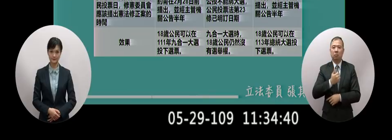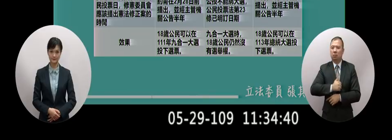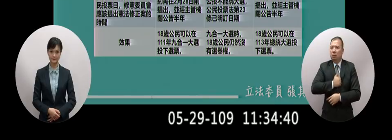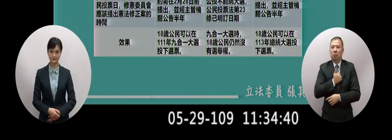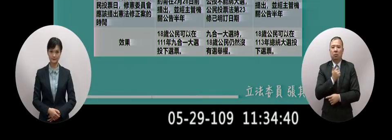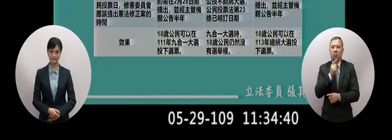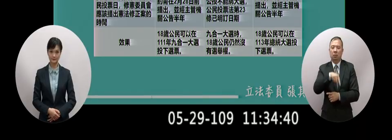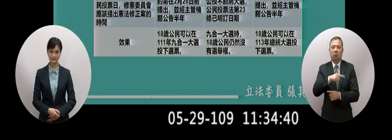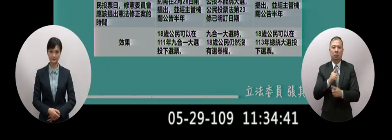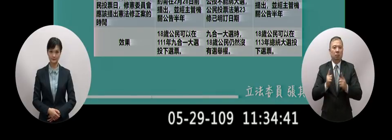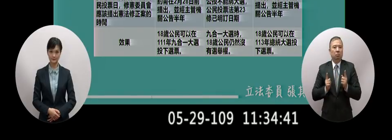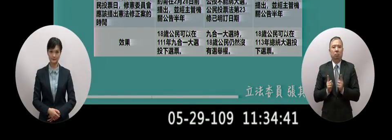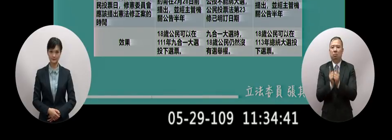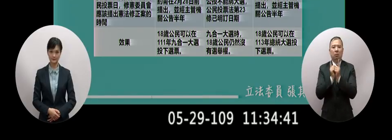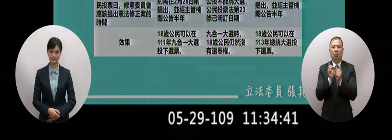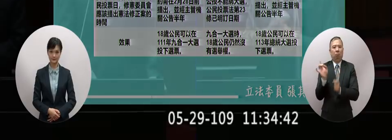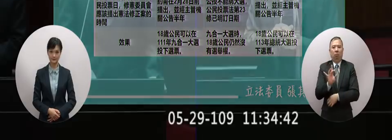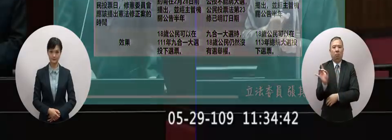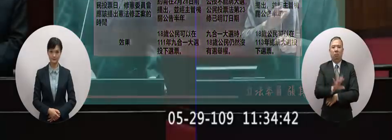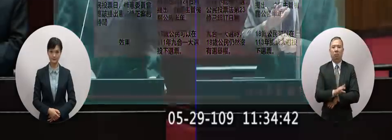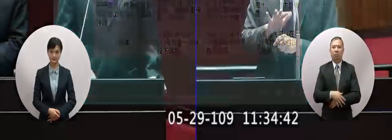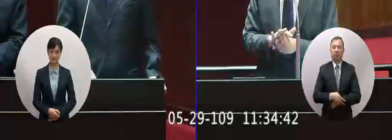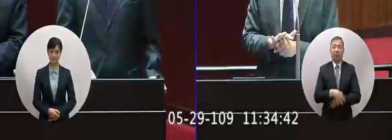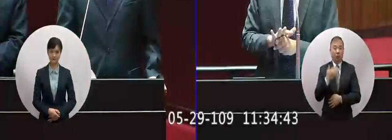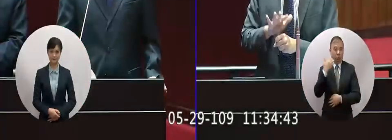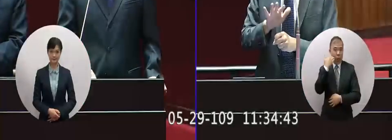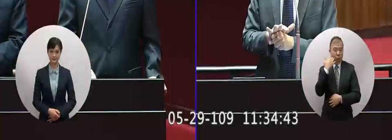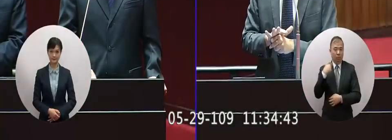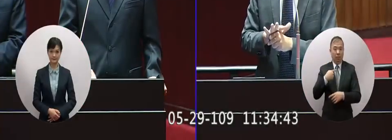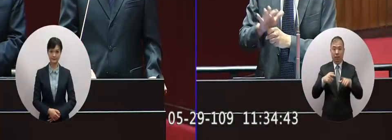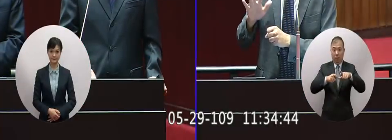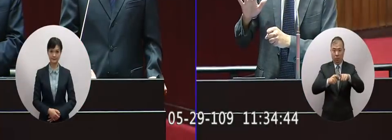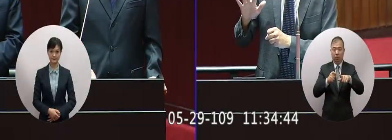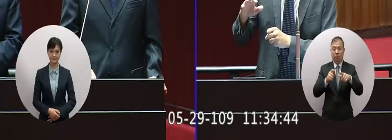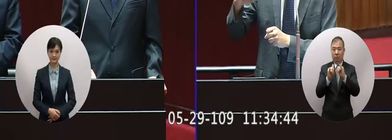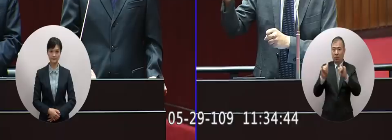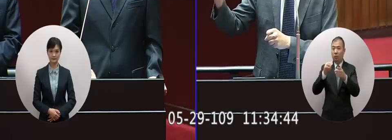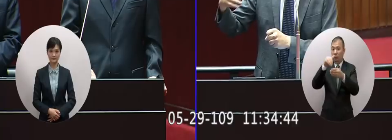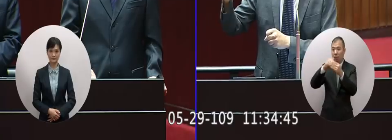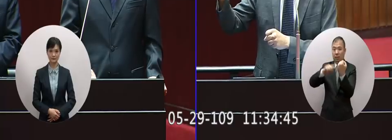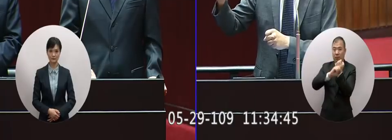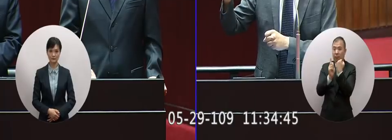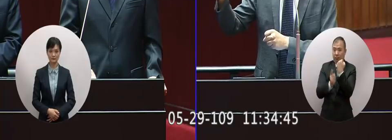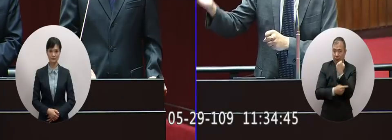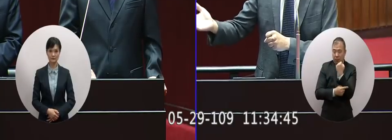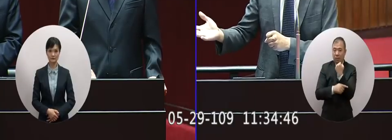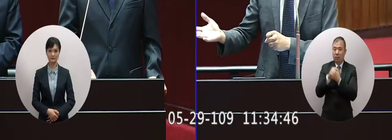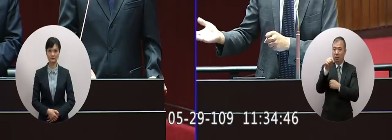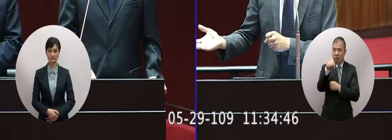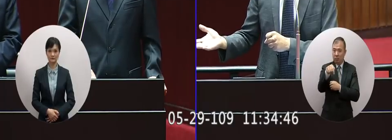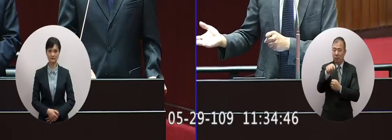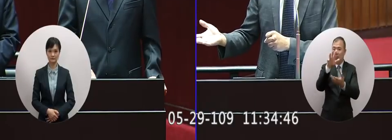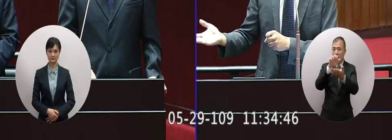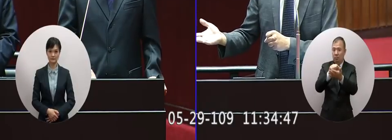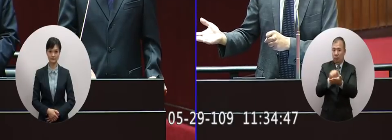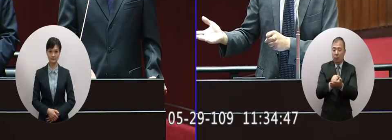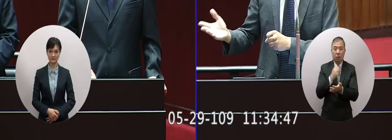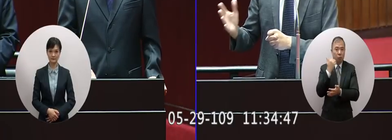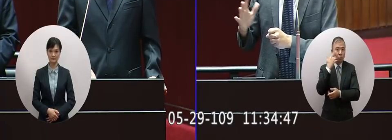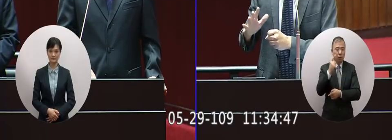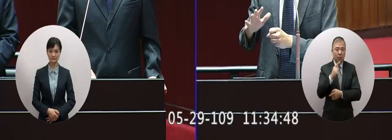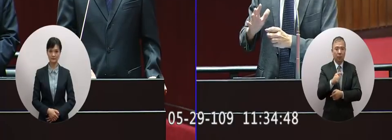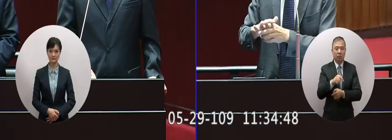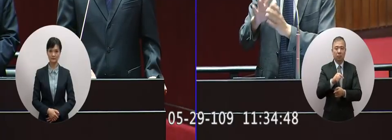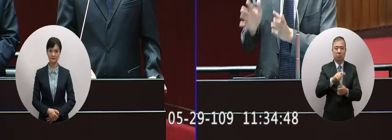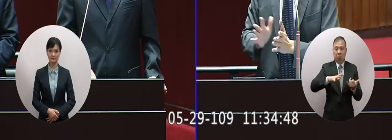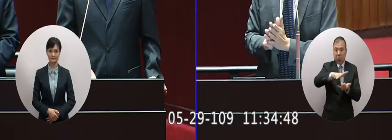件事嘛，好，没有做过这件事，所以目前如果以公投法，就是公投法又把大这个所谓的这个大选先脱钩，